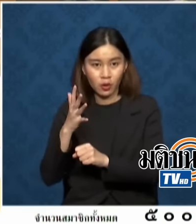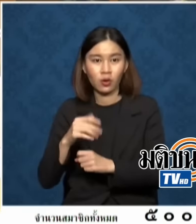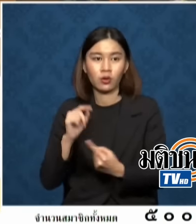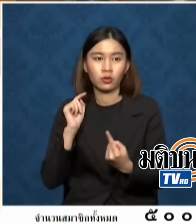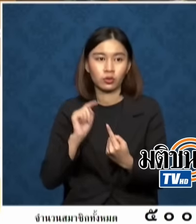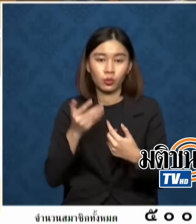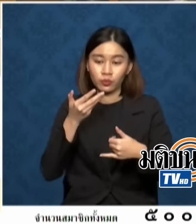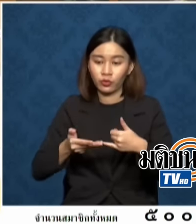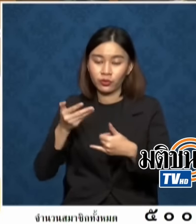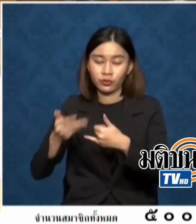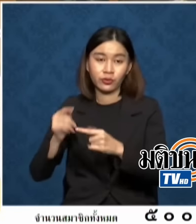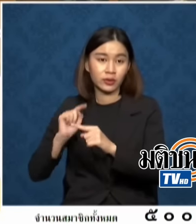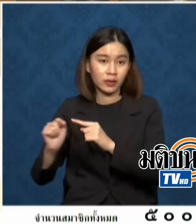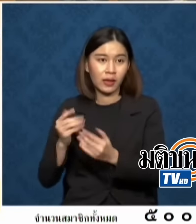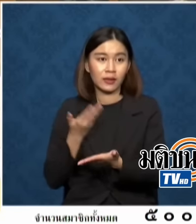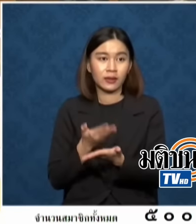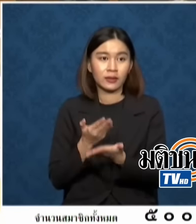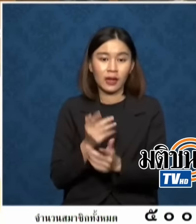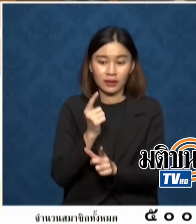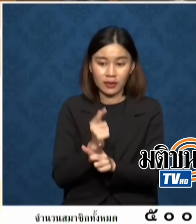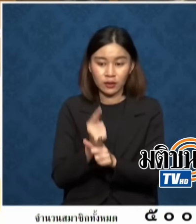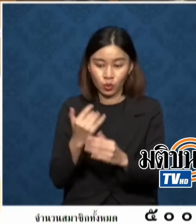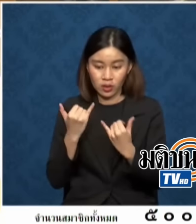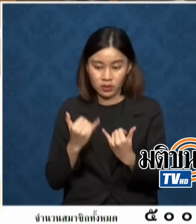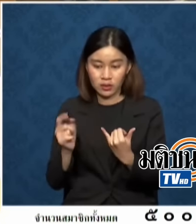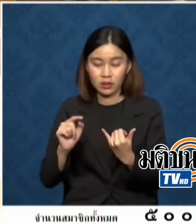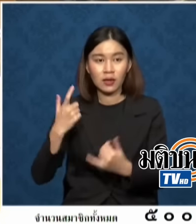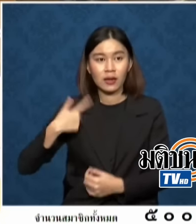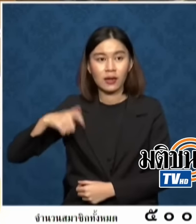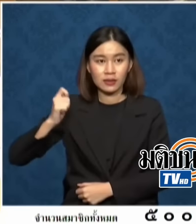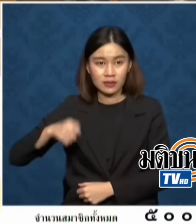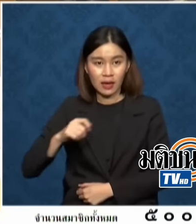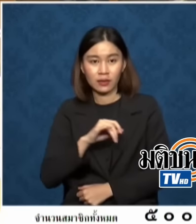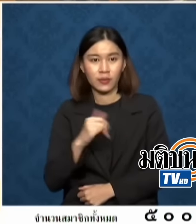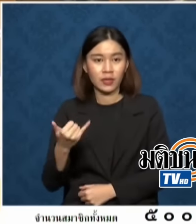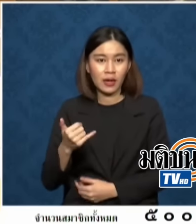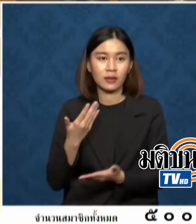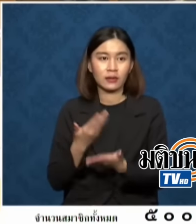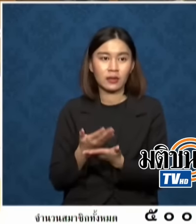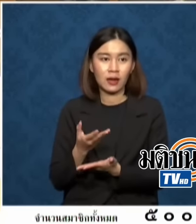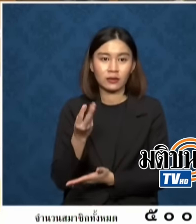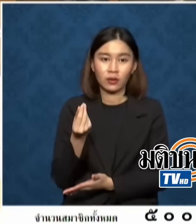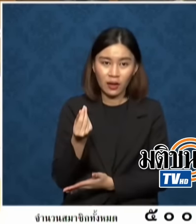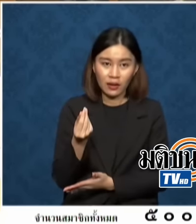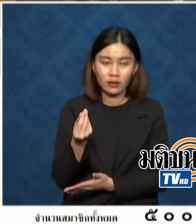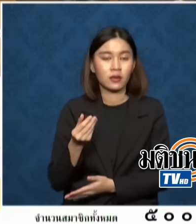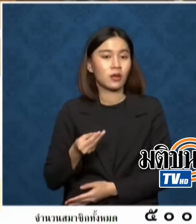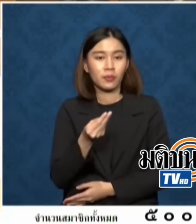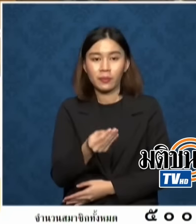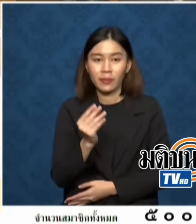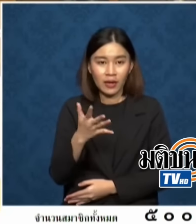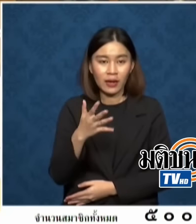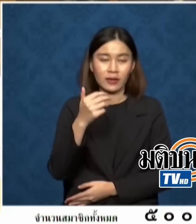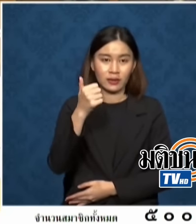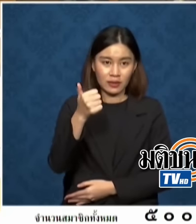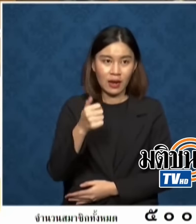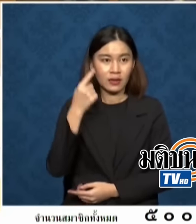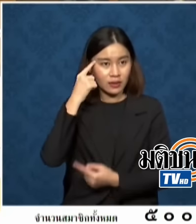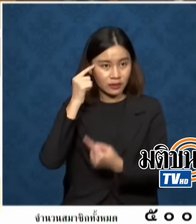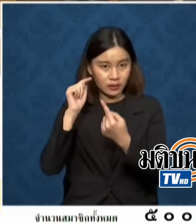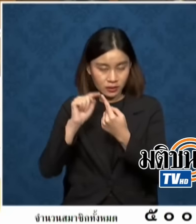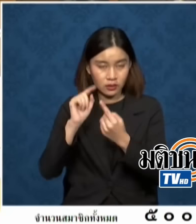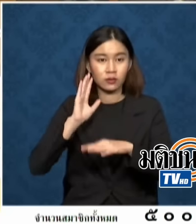พค่าอุปการะเลี้ยงดูนี้ศาลอาจให้เพียงใดหรือไม่ให้ก็ได้โดยคำนึงถึ